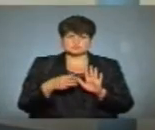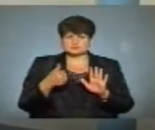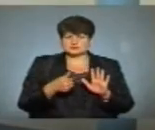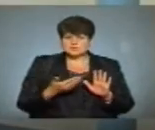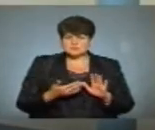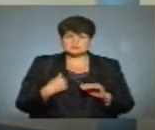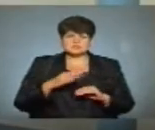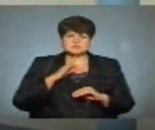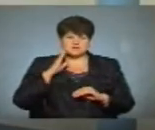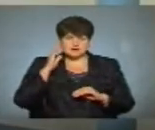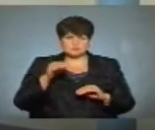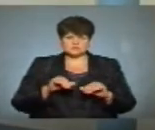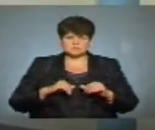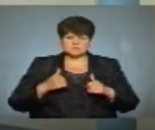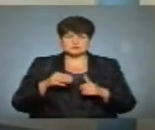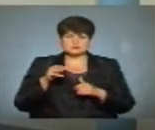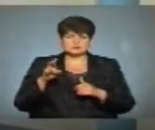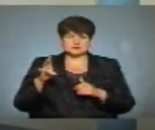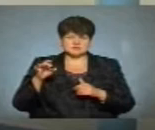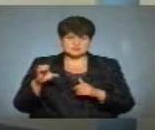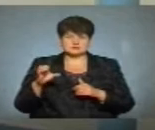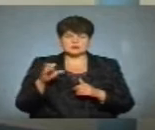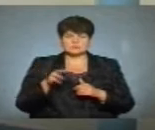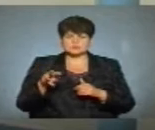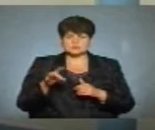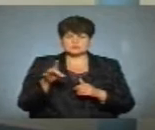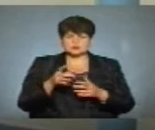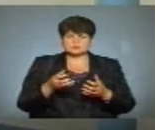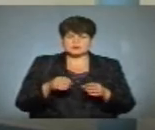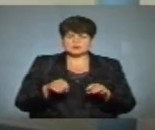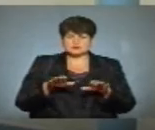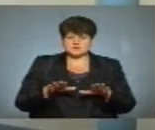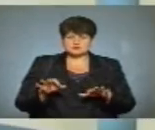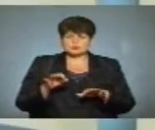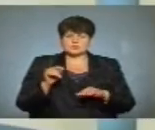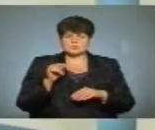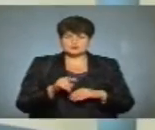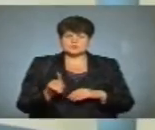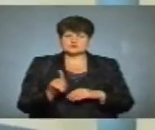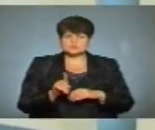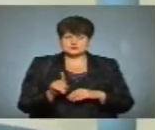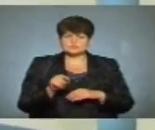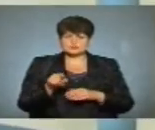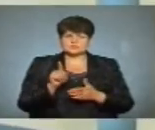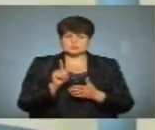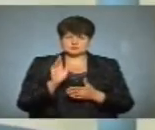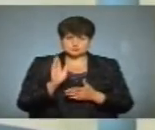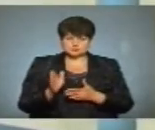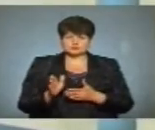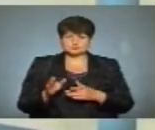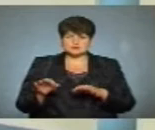ми зранку, тобто комісія ТЕП-ТНС Монастирського району прийняла рішення про те, що вони